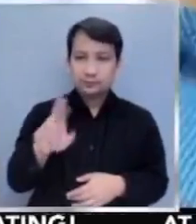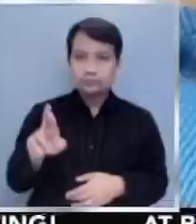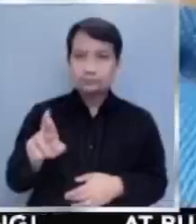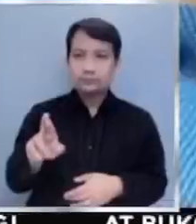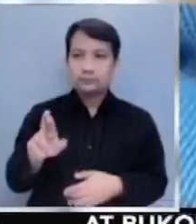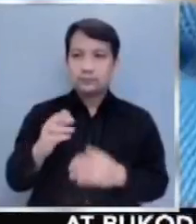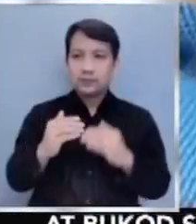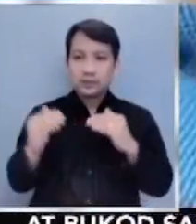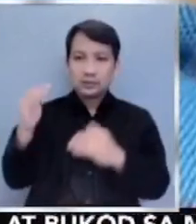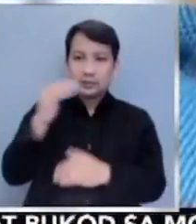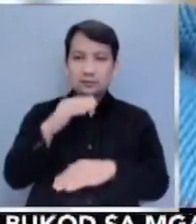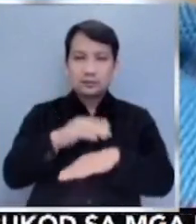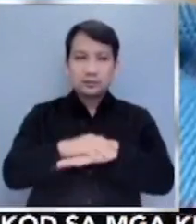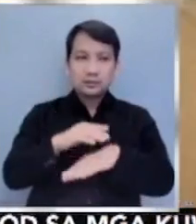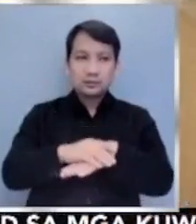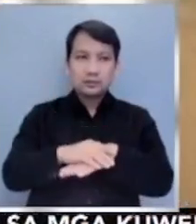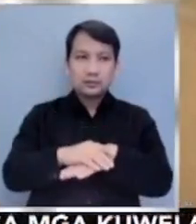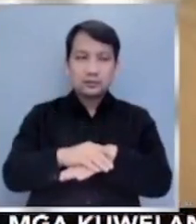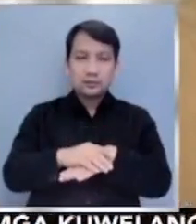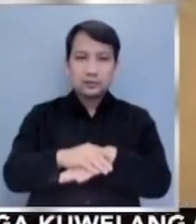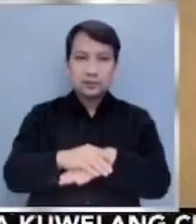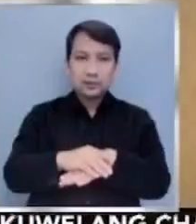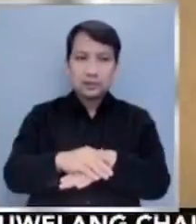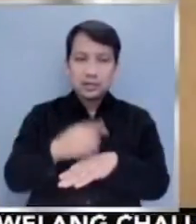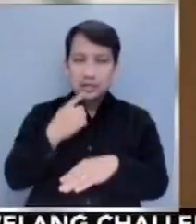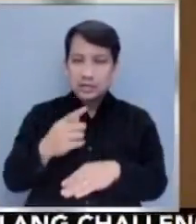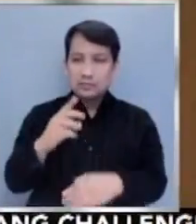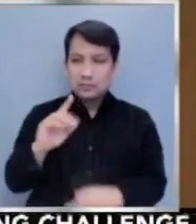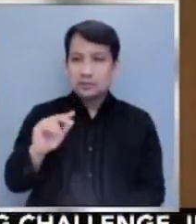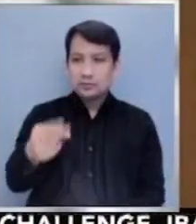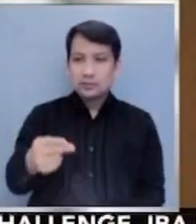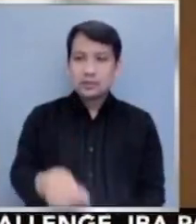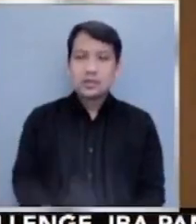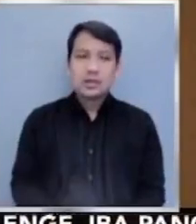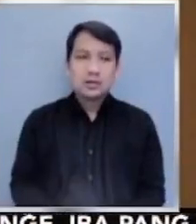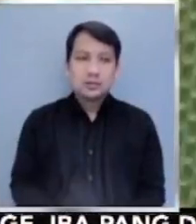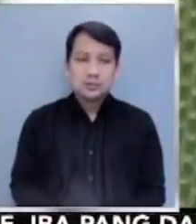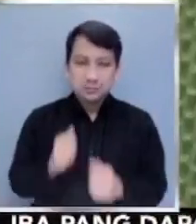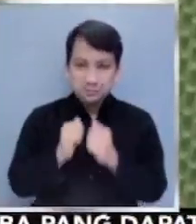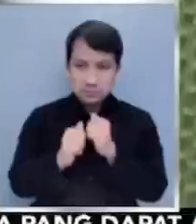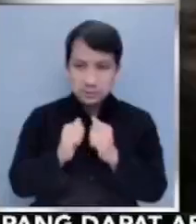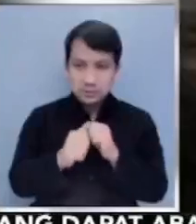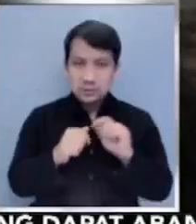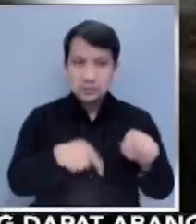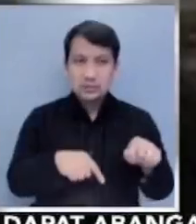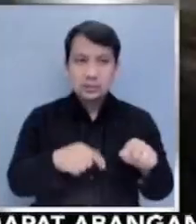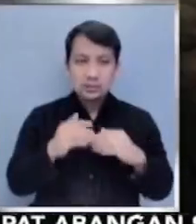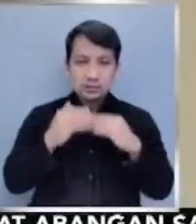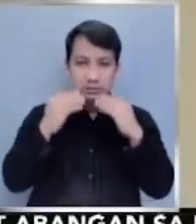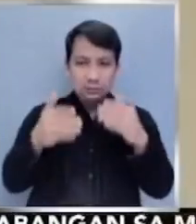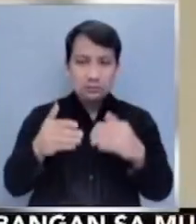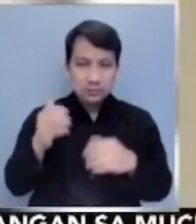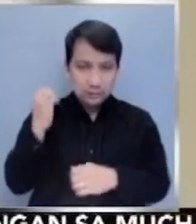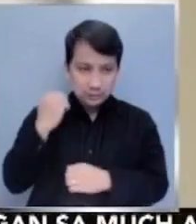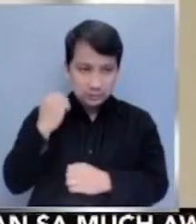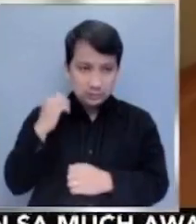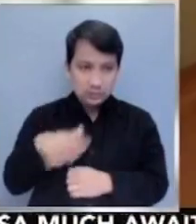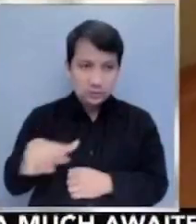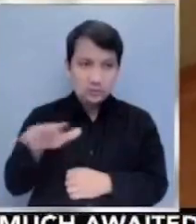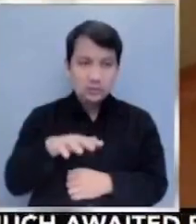sa alert at epidemic thresholds ayon sa DOH. Ibig sabihin, ang mga kaso ay higit na sa inaasahan sa rehiyon. Sa